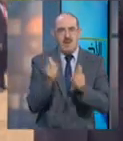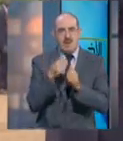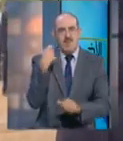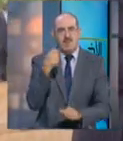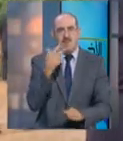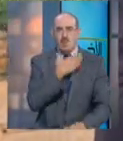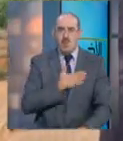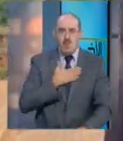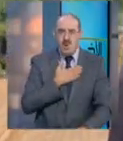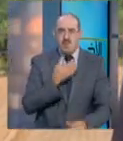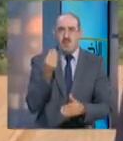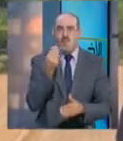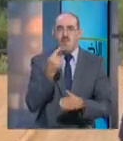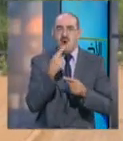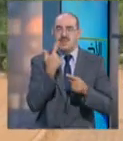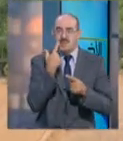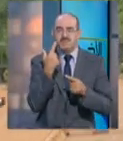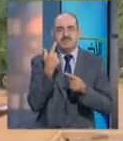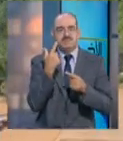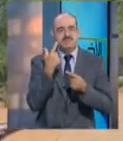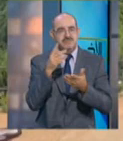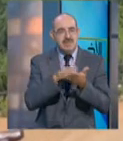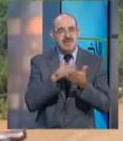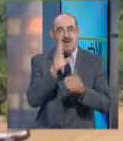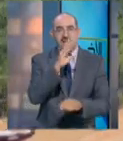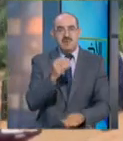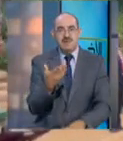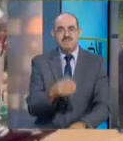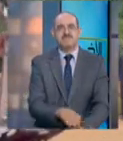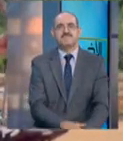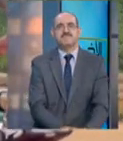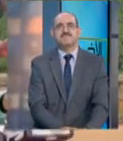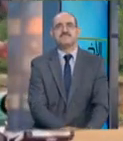وترحيب بها في عمقها الإفريقي.